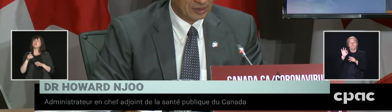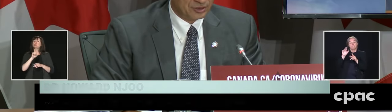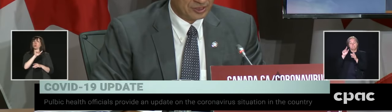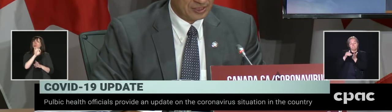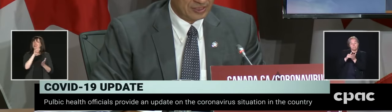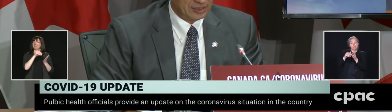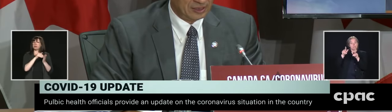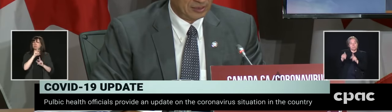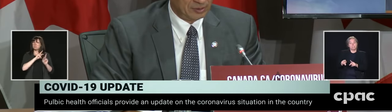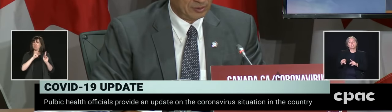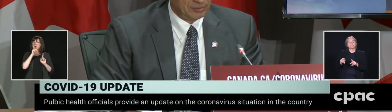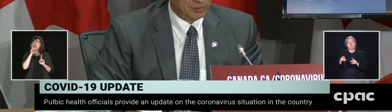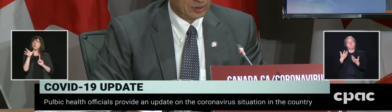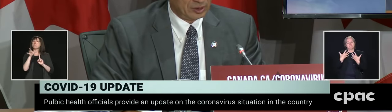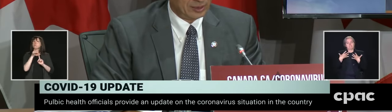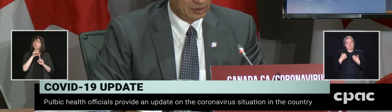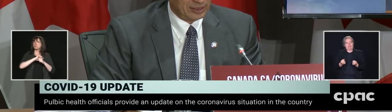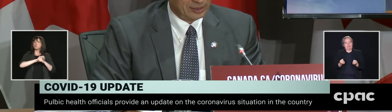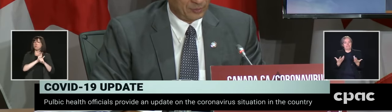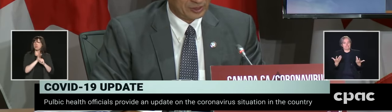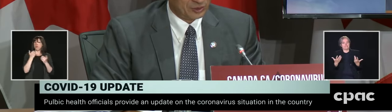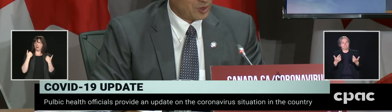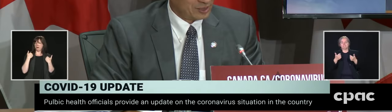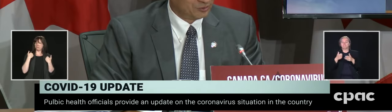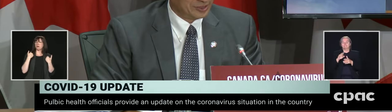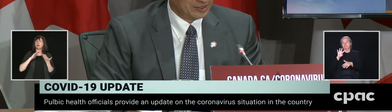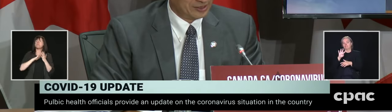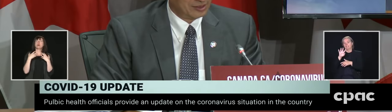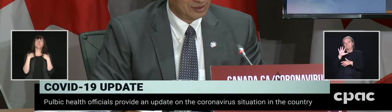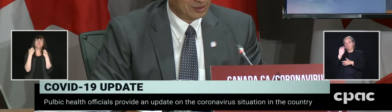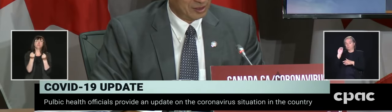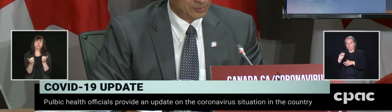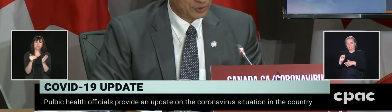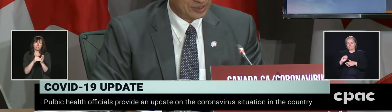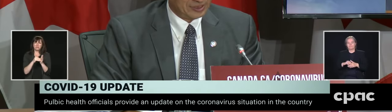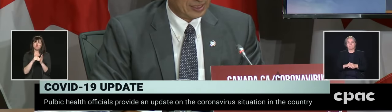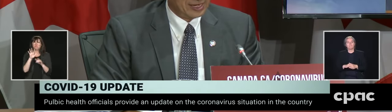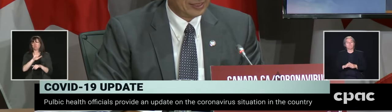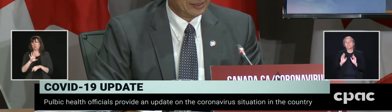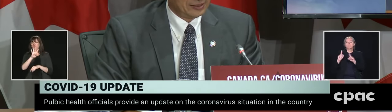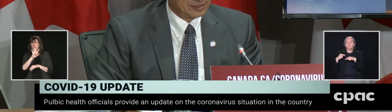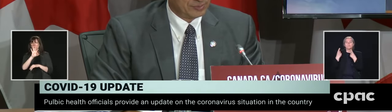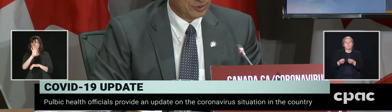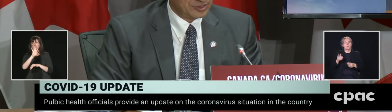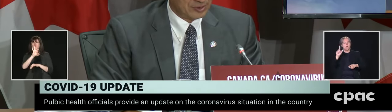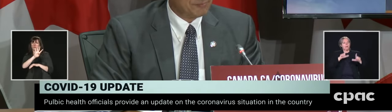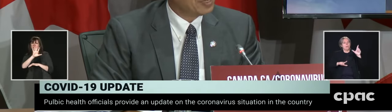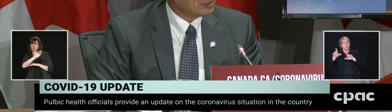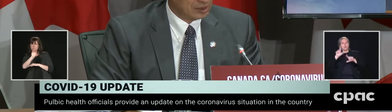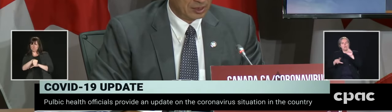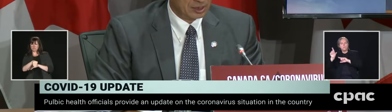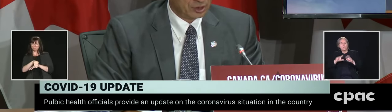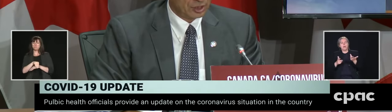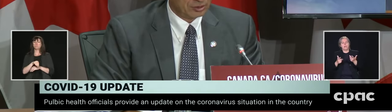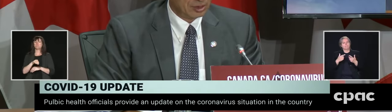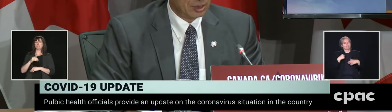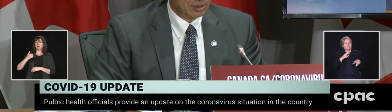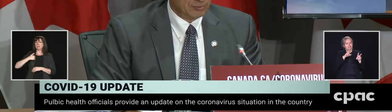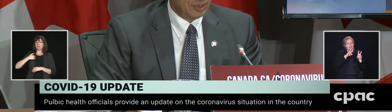Jusqu'ici, les laboratoires du Canada ont procédé à l'analyse de plus de 1